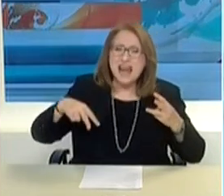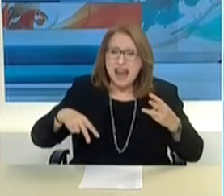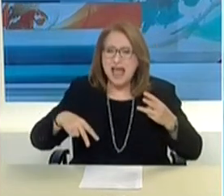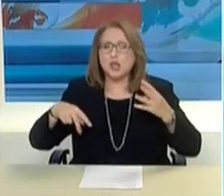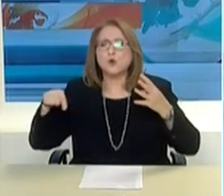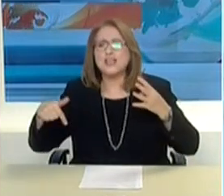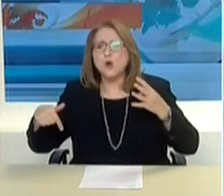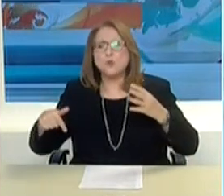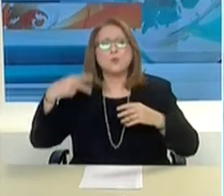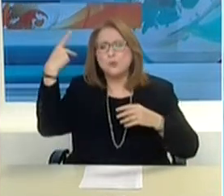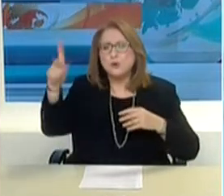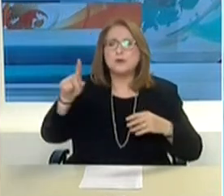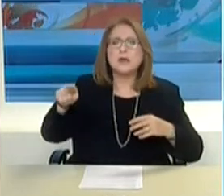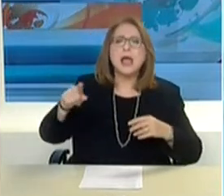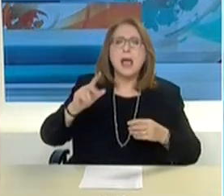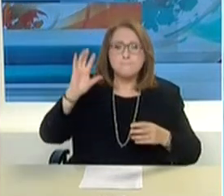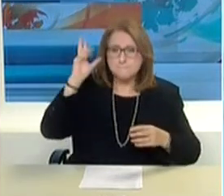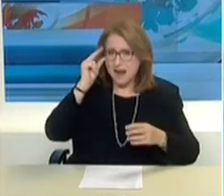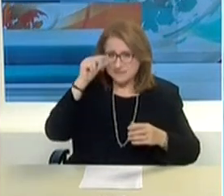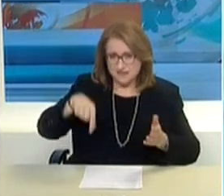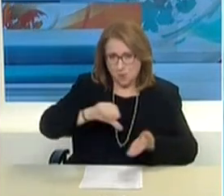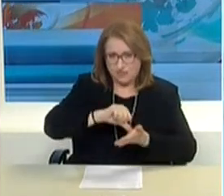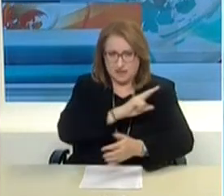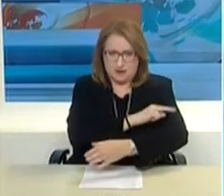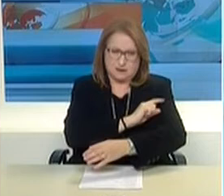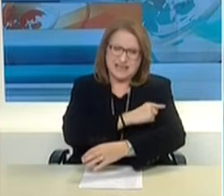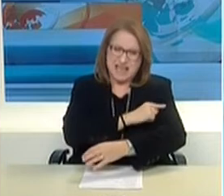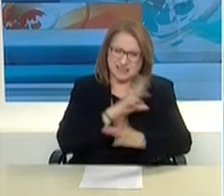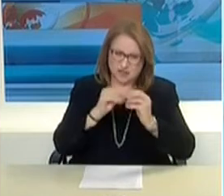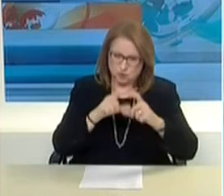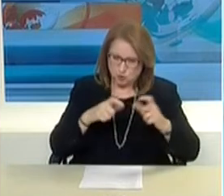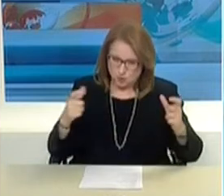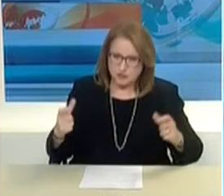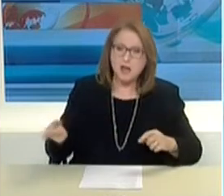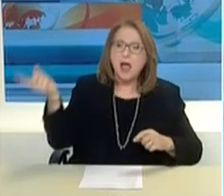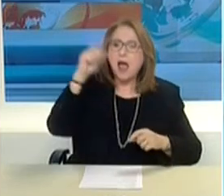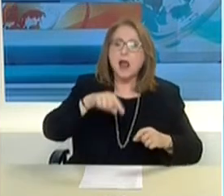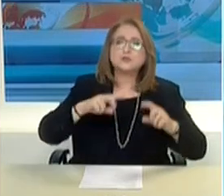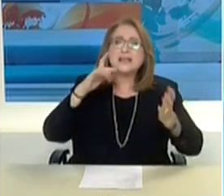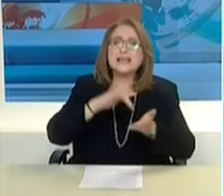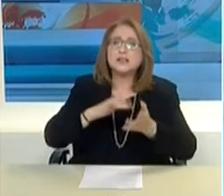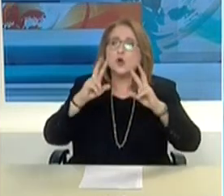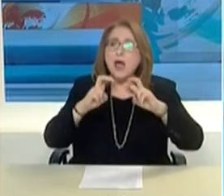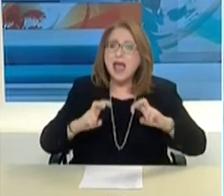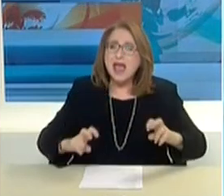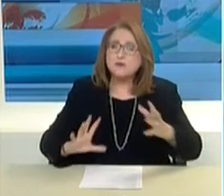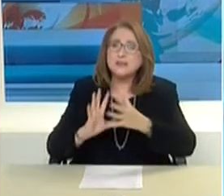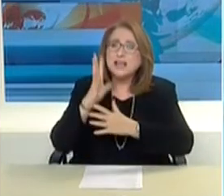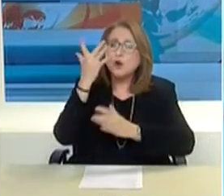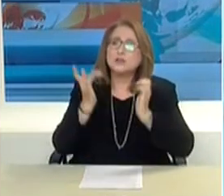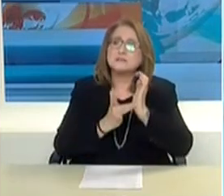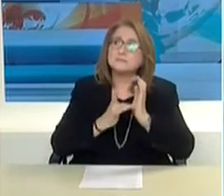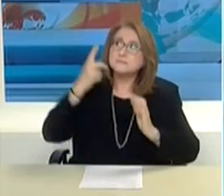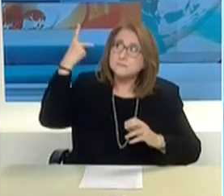ΕΚΠΑ, τον κύριο Κώστα Σταματόπουλο από το Ινστιτούτο Εφαρμοσμένων Βιοεπιστημών του Εθνικού Κέντρου Έρευνας και Τεχνολογικής Ανάπτυξης